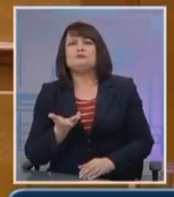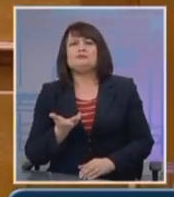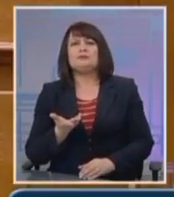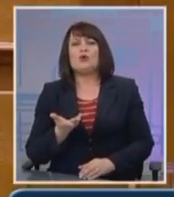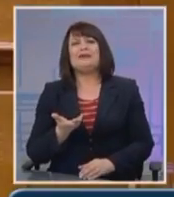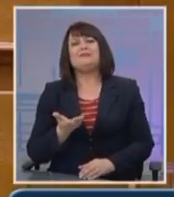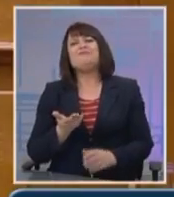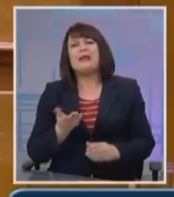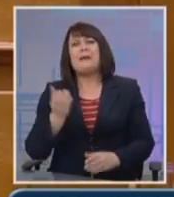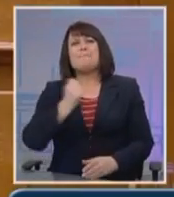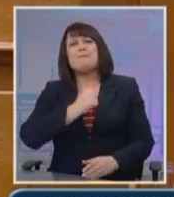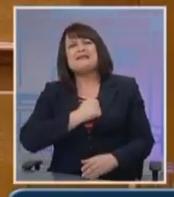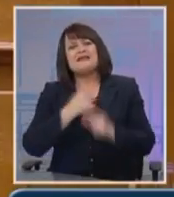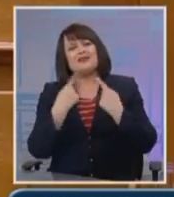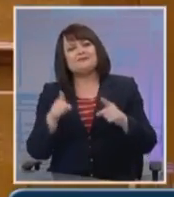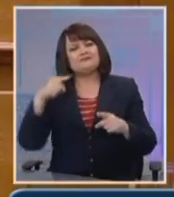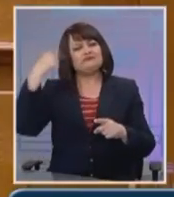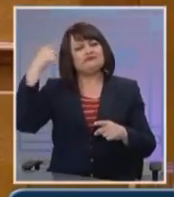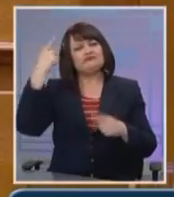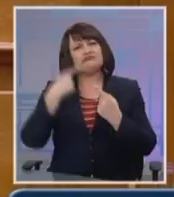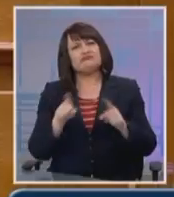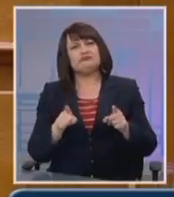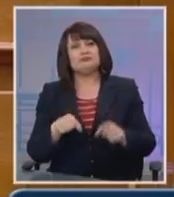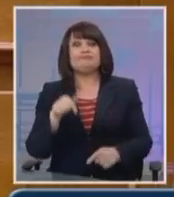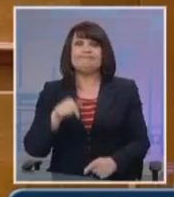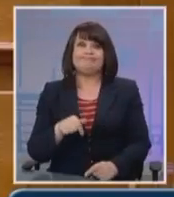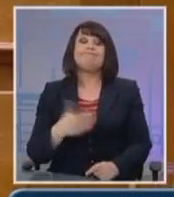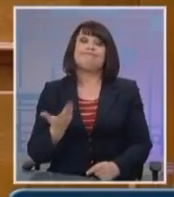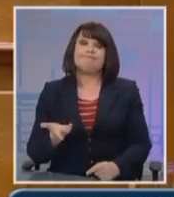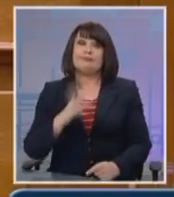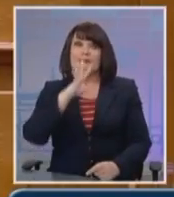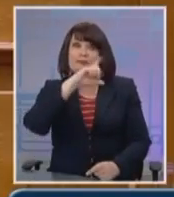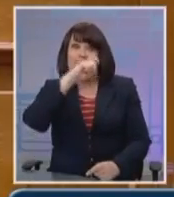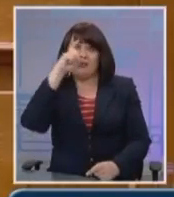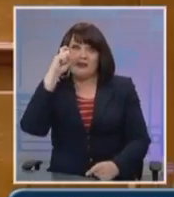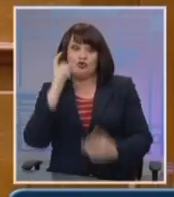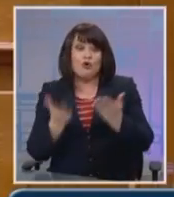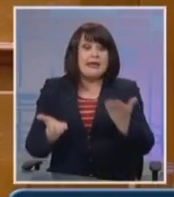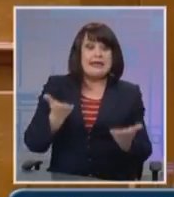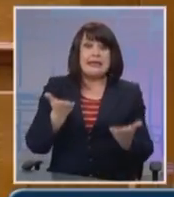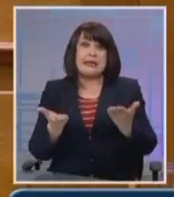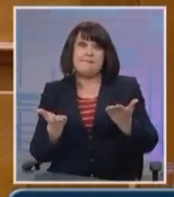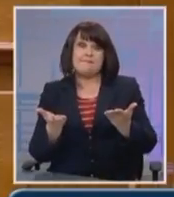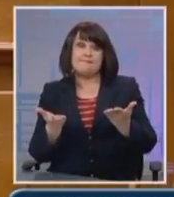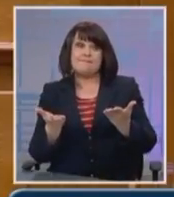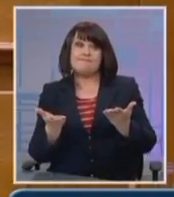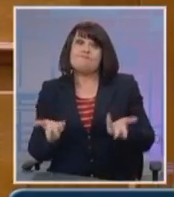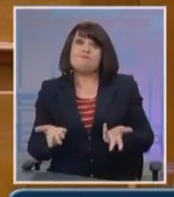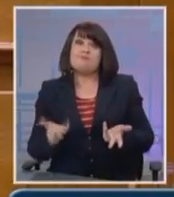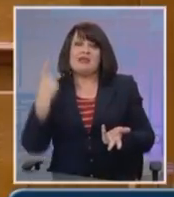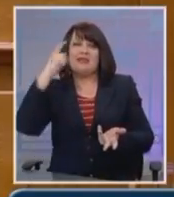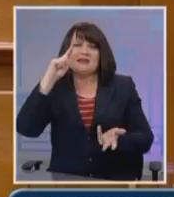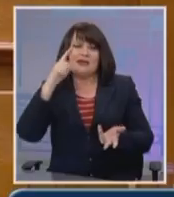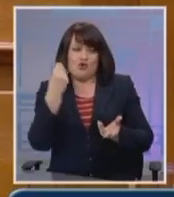αυταπάτες. Μάλιστα, δύσκολο το δίλημα που μας θέσατε, κύριε Τσίπρα, διότι δεν ξέρω πραγματικά τι